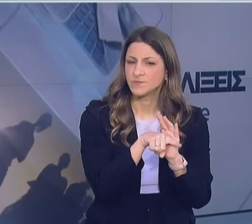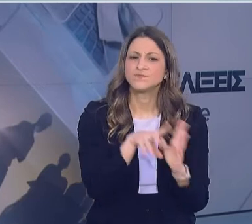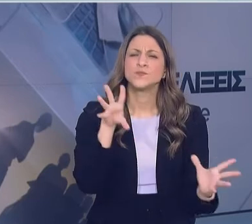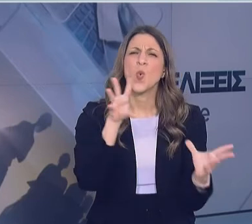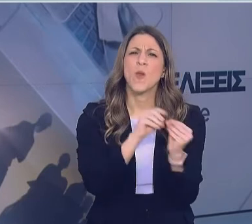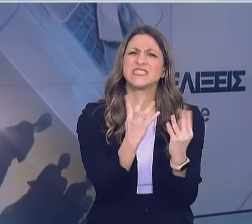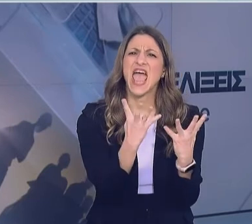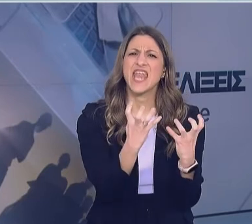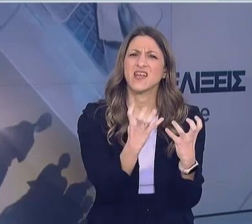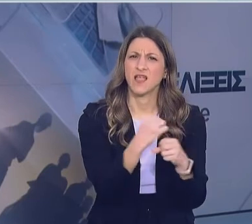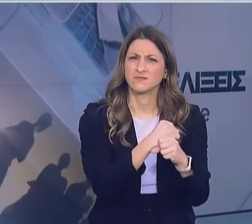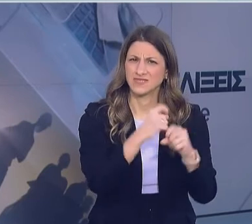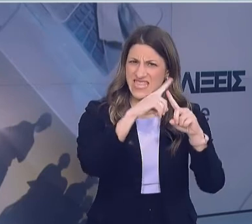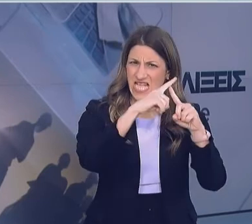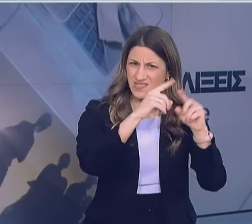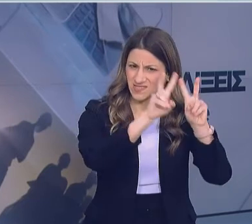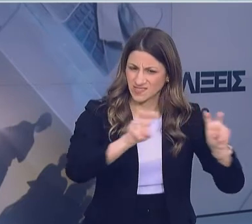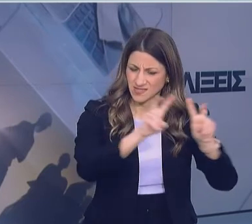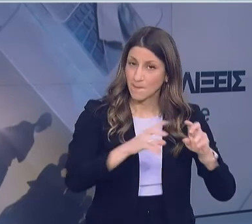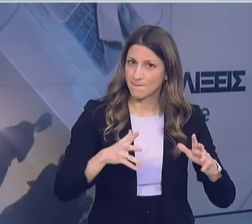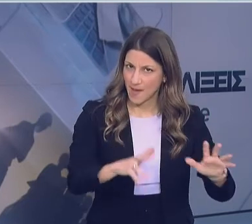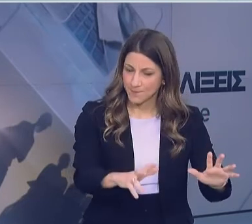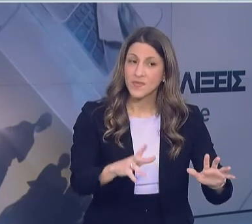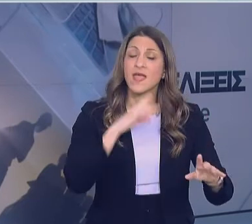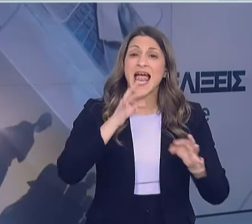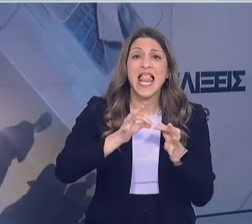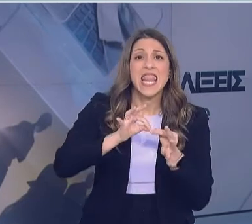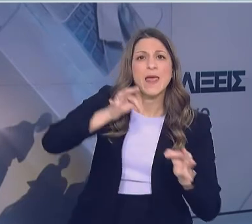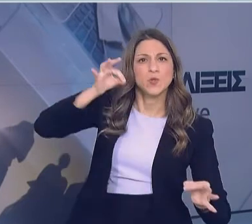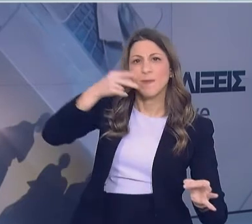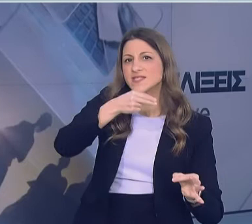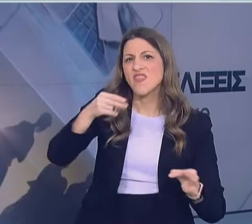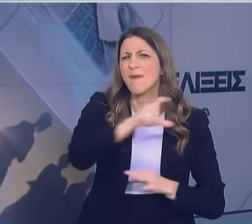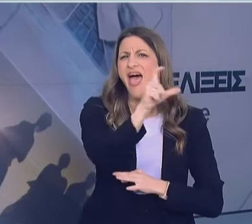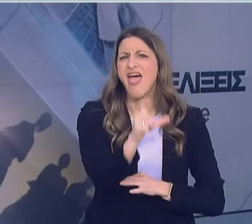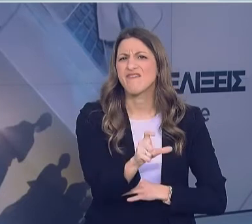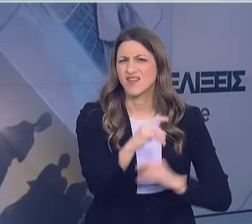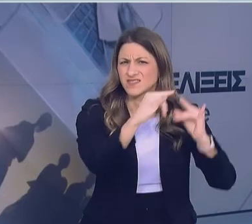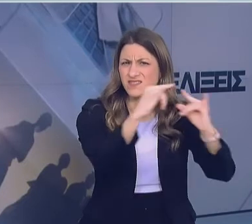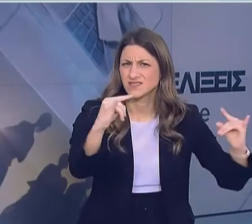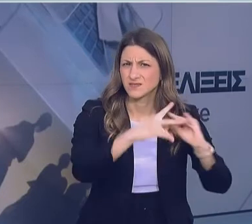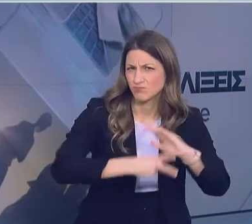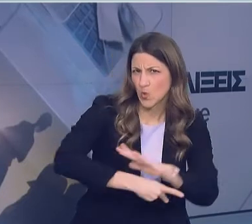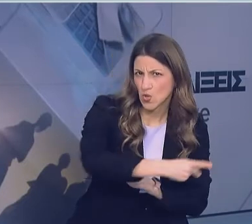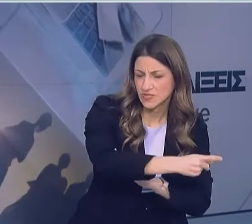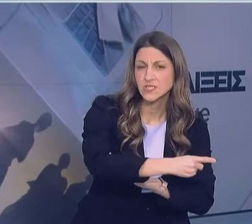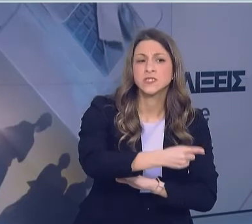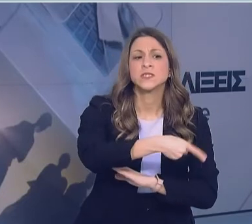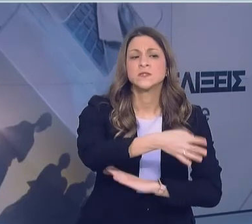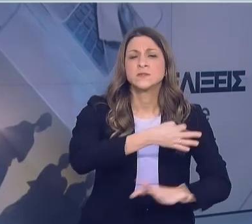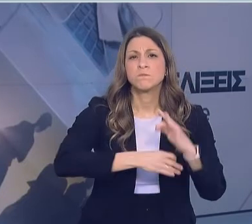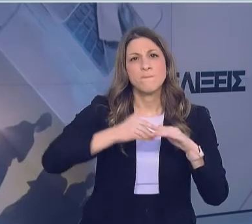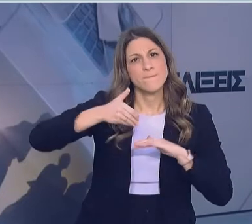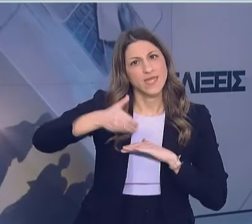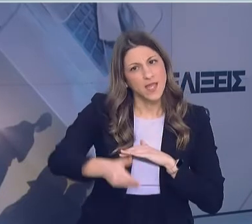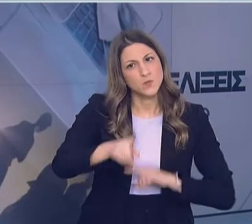περίπτωση αυτής. Περισσότερες λεπτομέρειες σε σχέση με τη Ριτσόνα και με τα ζητήματα που αφορούν τις δομές θα σας δώσει σε